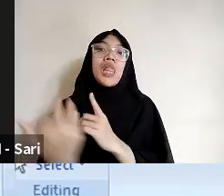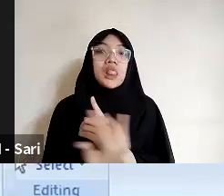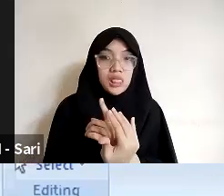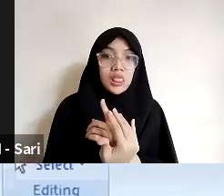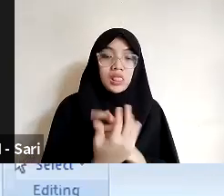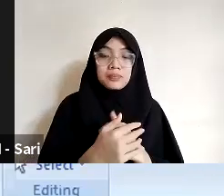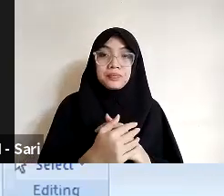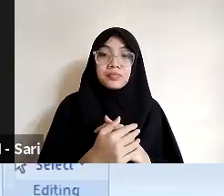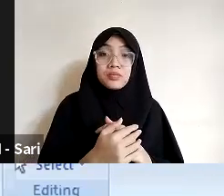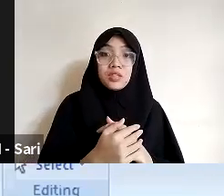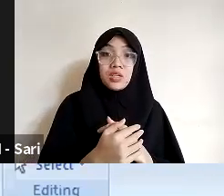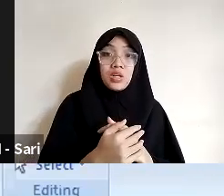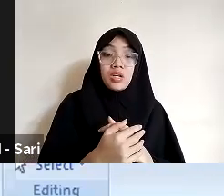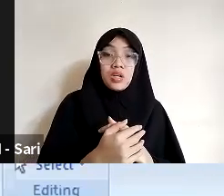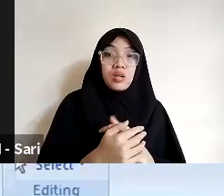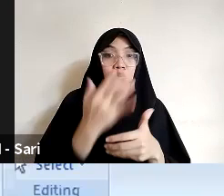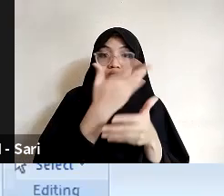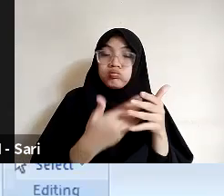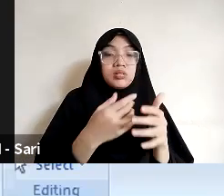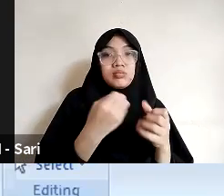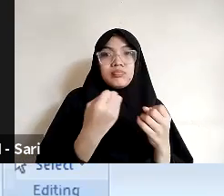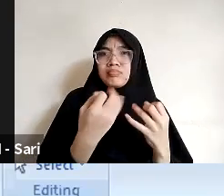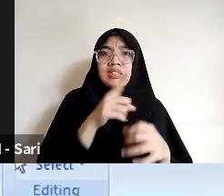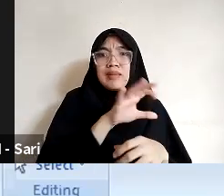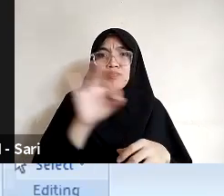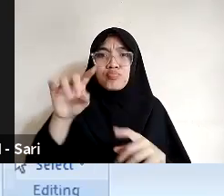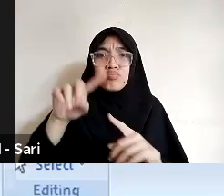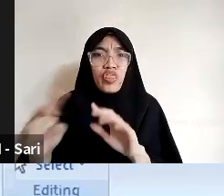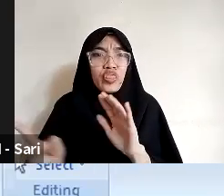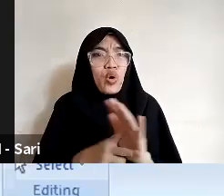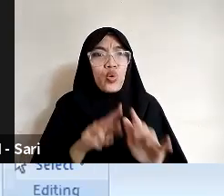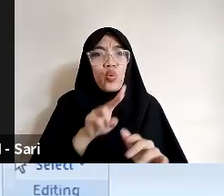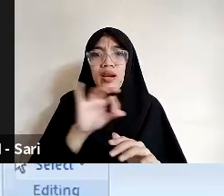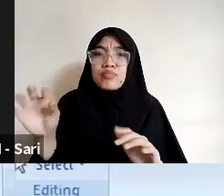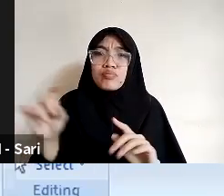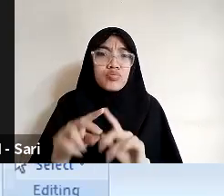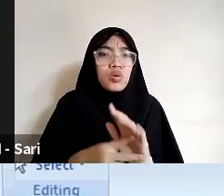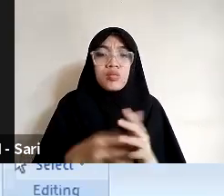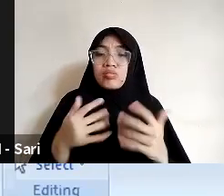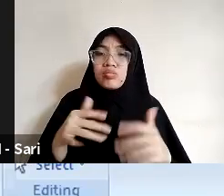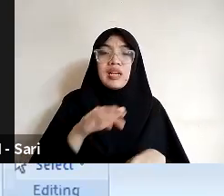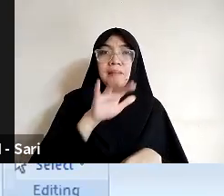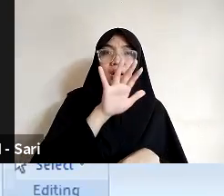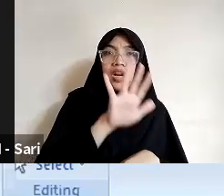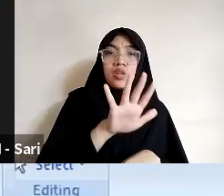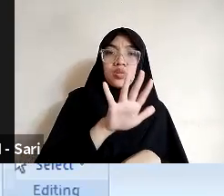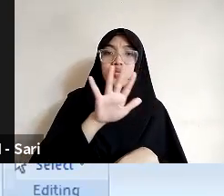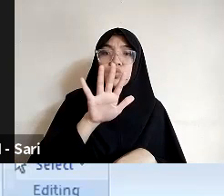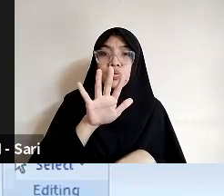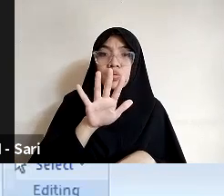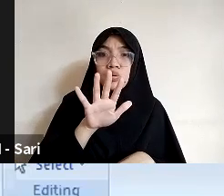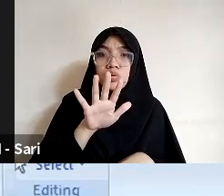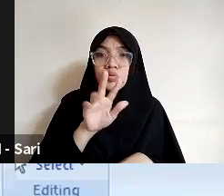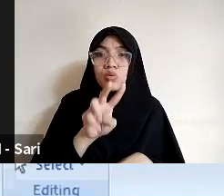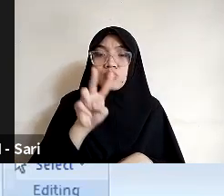Ribuan ton yang ada di sini, berapa juta ton, berapa triliun, berapa 522 US juta US dollar,